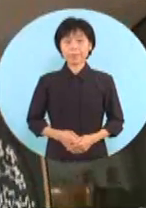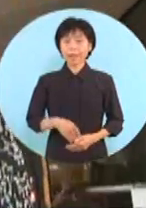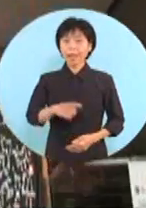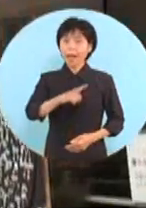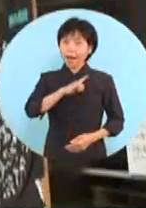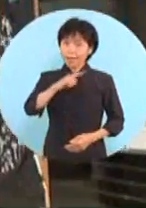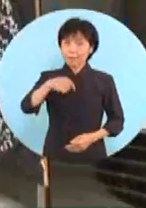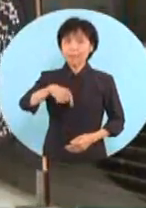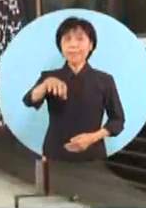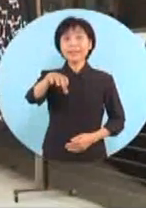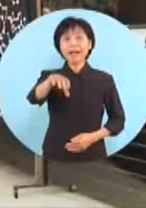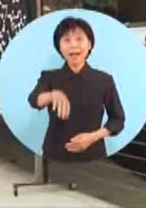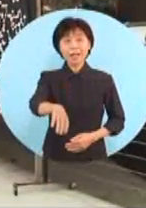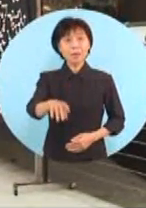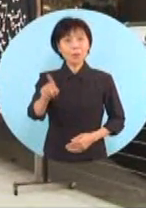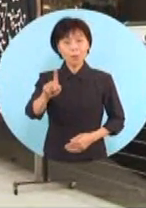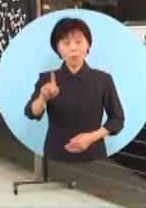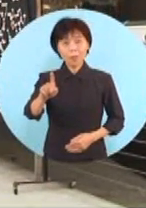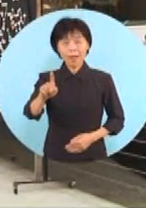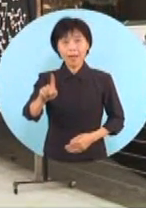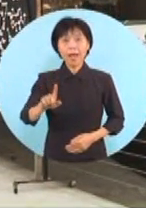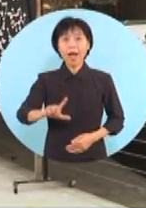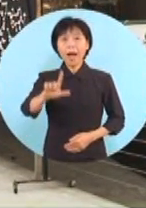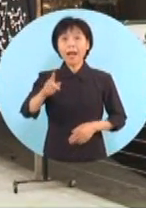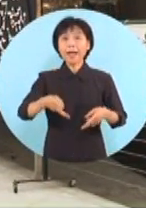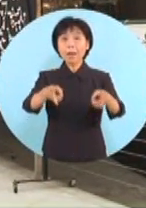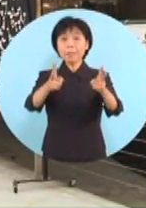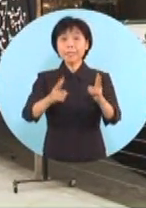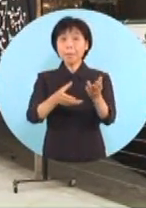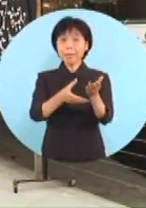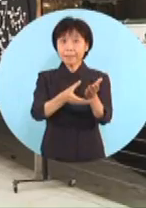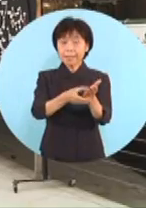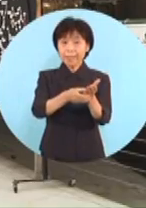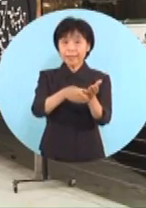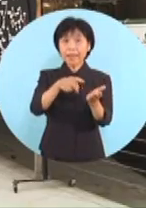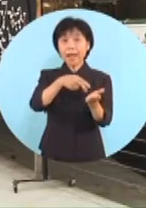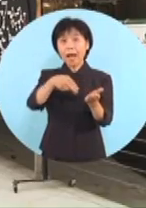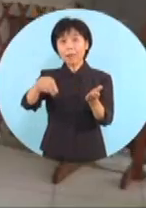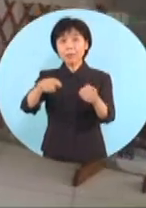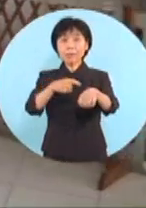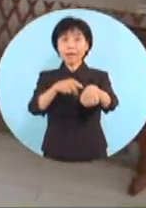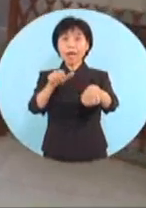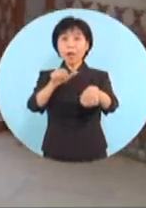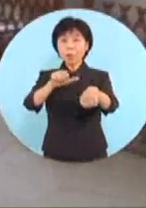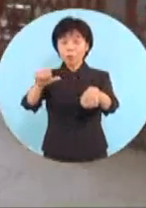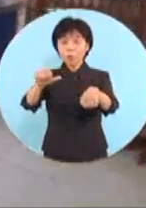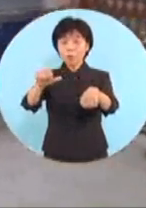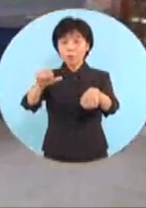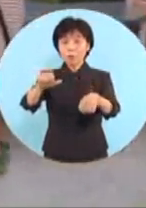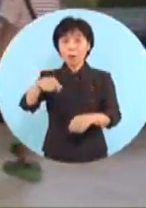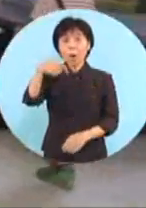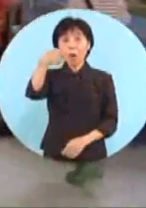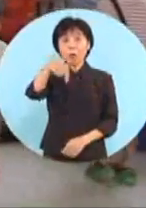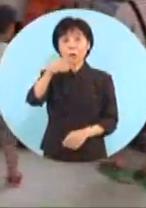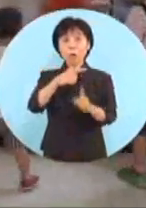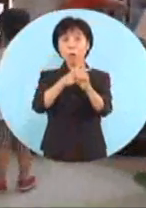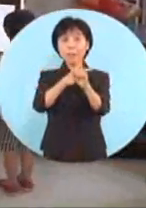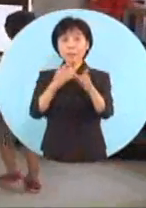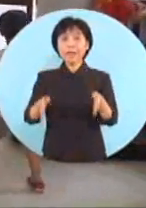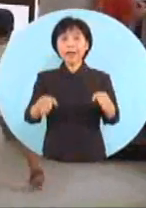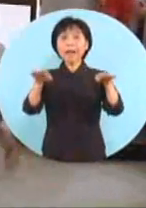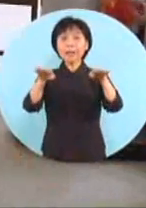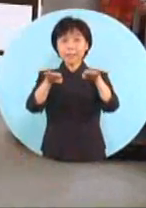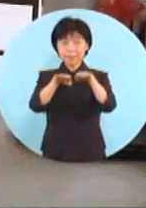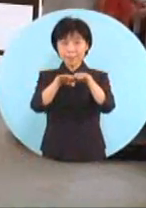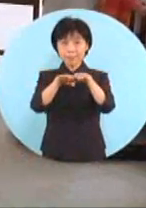はじめに訪れたのは、東武東上線上板橋駅から徒歩5分の板橋区立教育科学